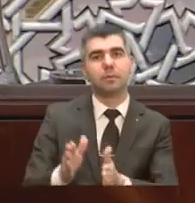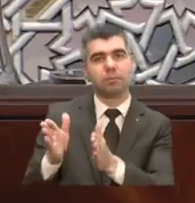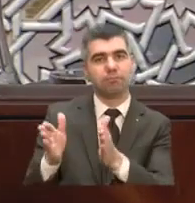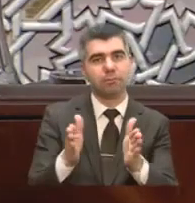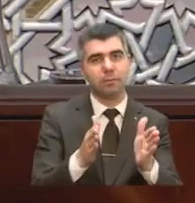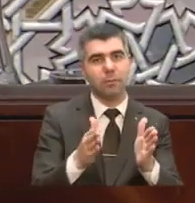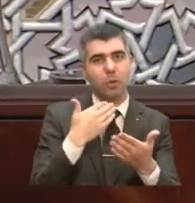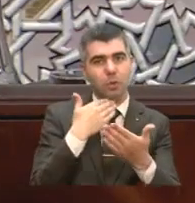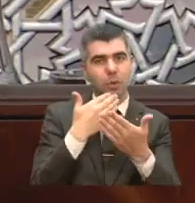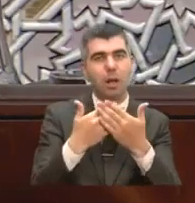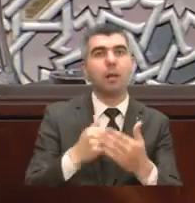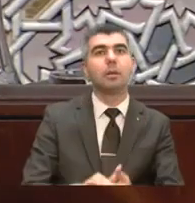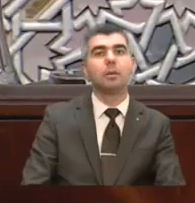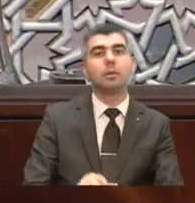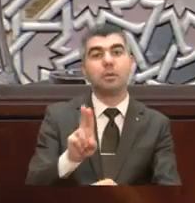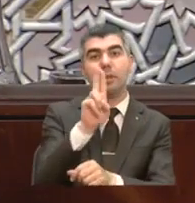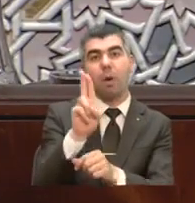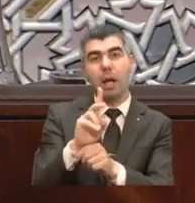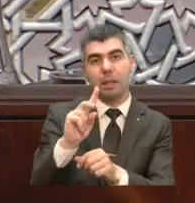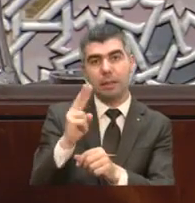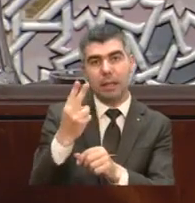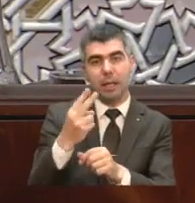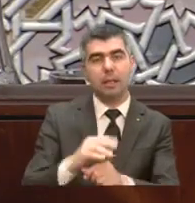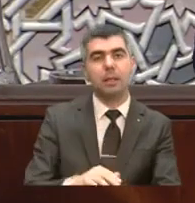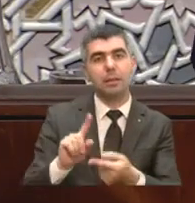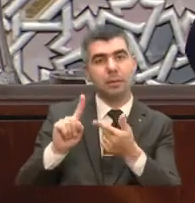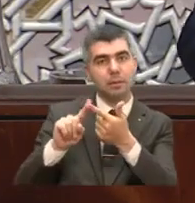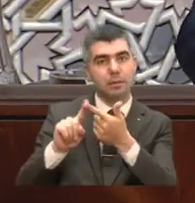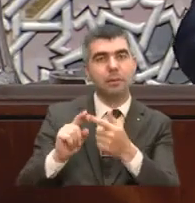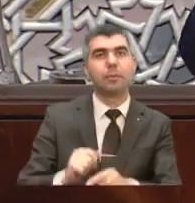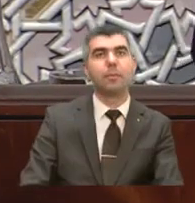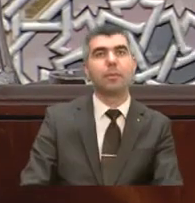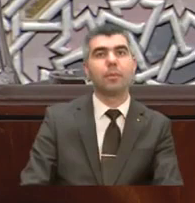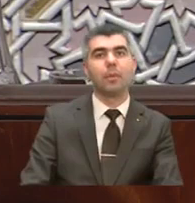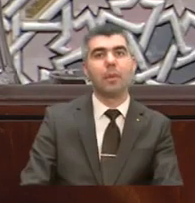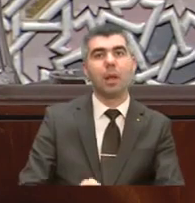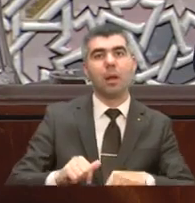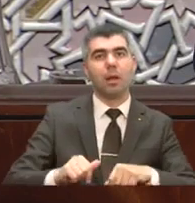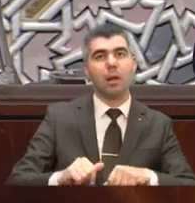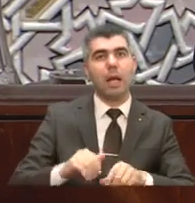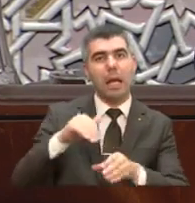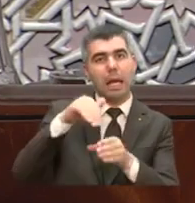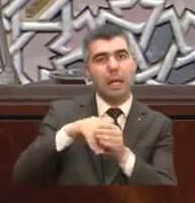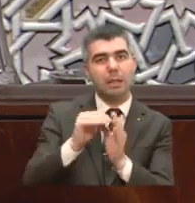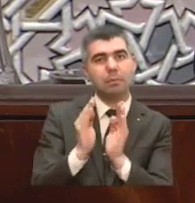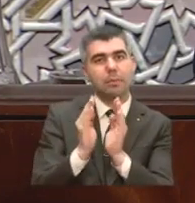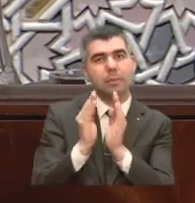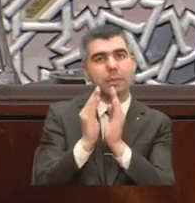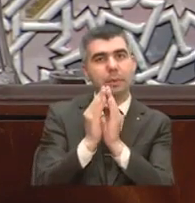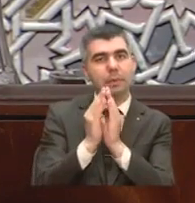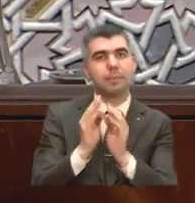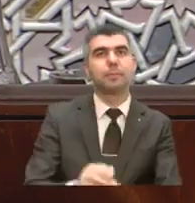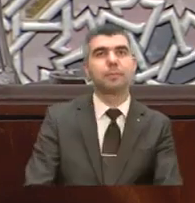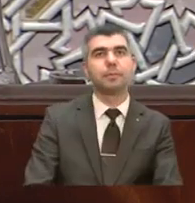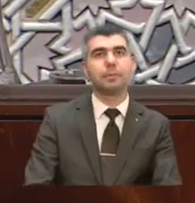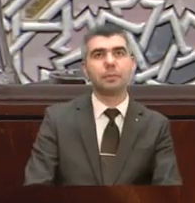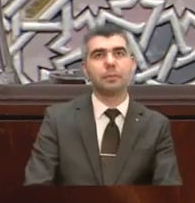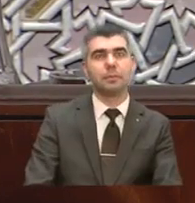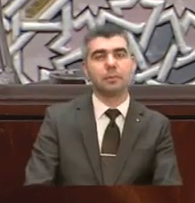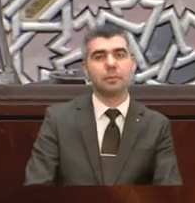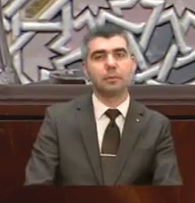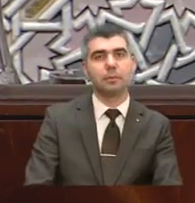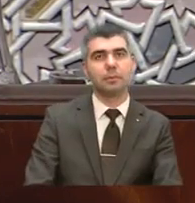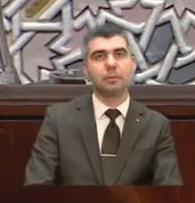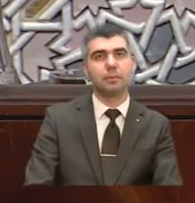شكراً. السؤال الثاني للسيدات والسادة النواب المحترمين من فريق العدالة والتنمية، فليتفضل أحد واضعي